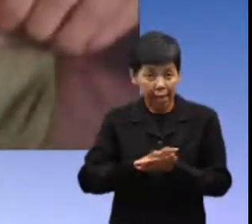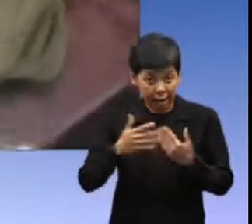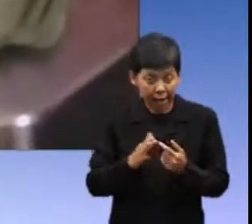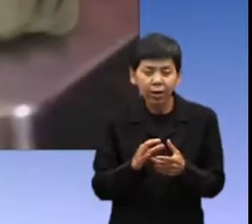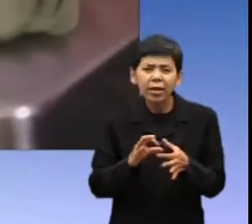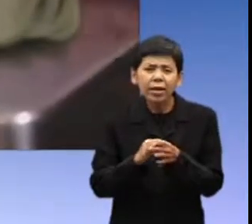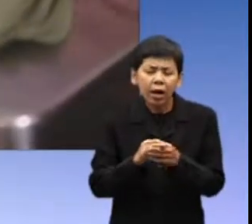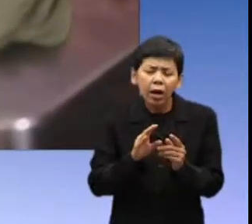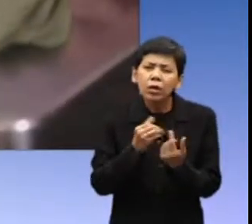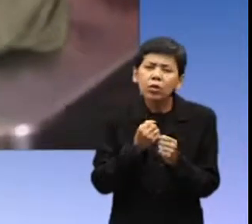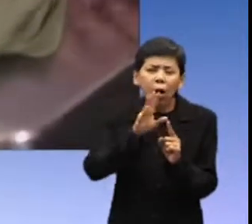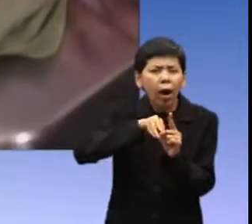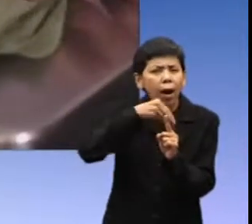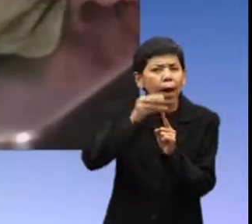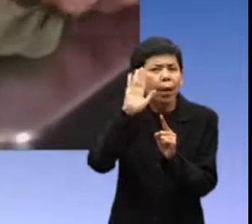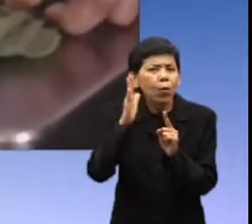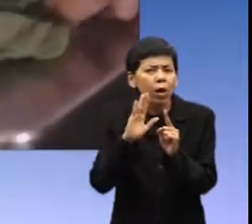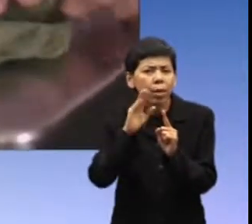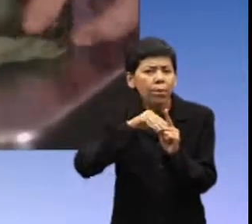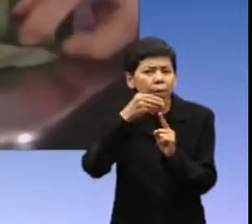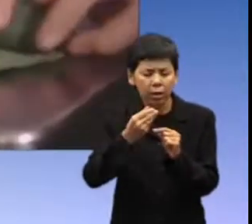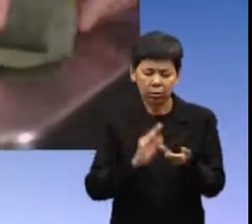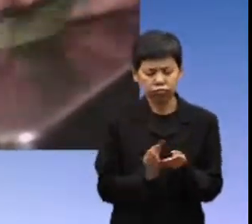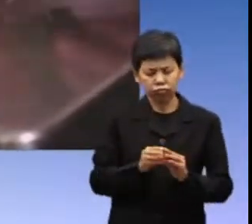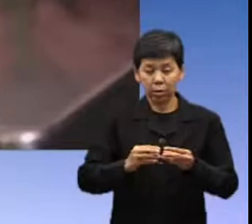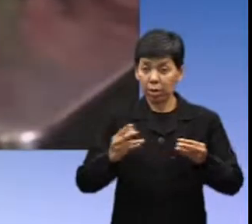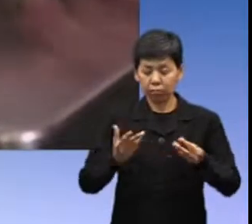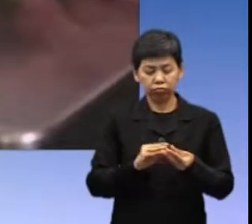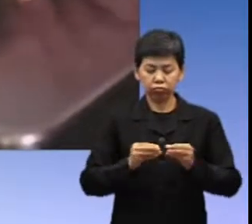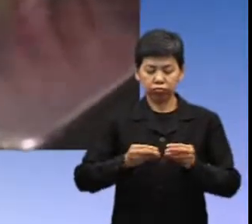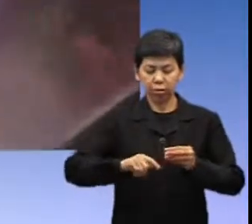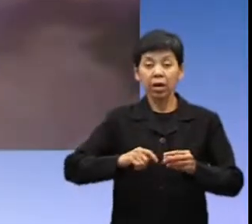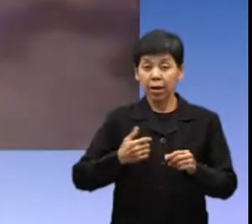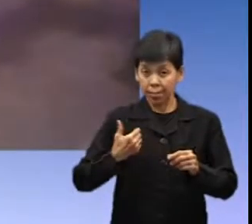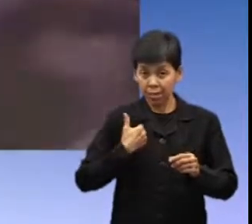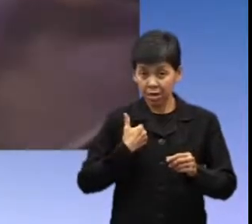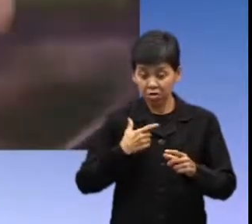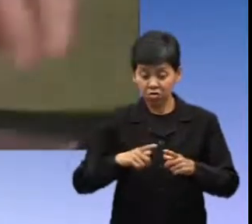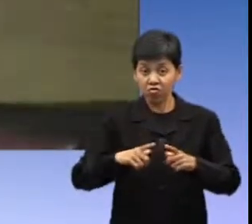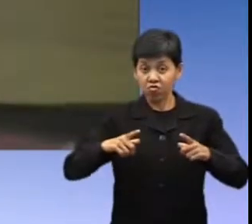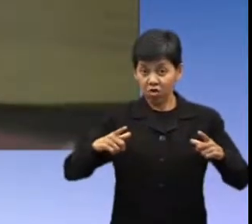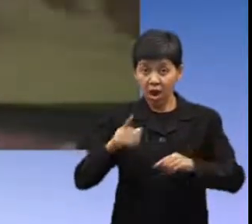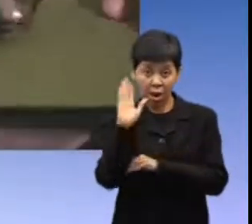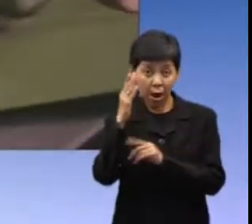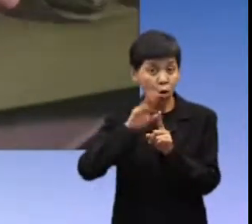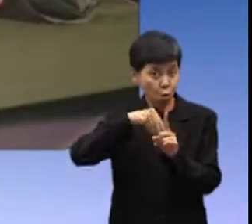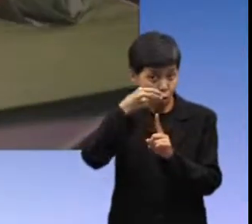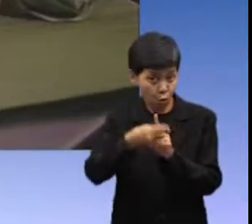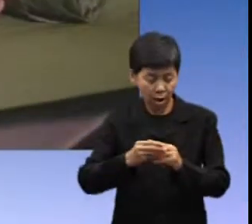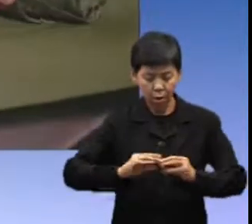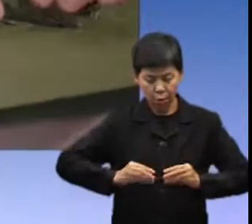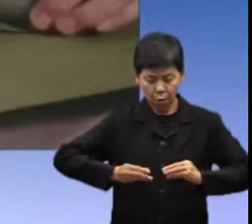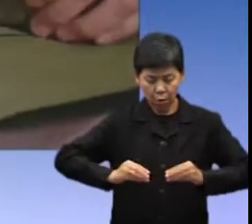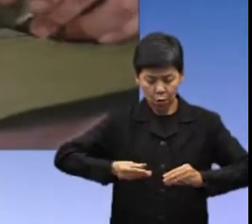เสร็จแล้วใช้ใบตอง3ใบห่อแหนมให้ได้ขนาดจากนั้นใช้ใบตองใบใหญ่ห่อแหนมอีก